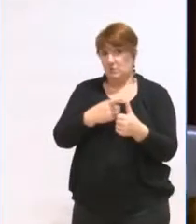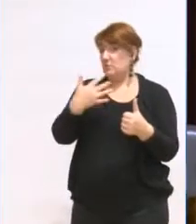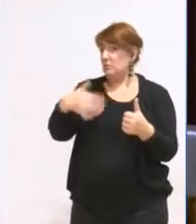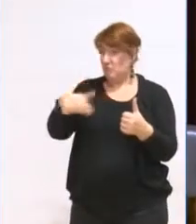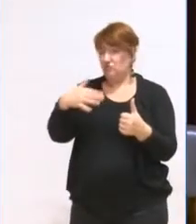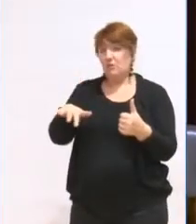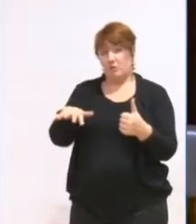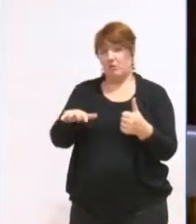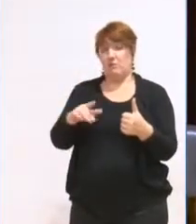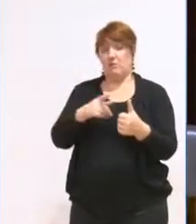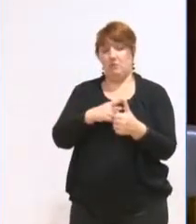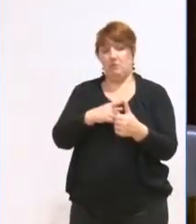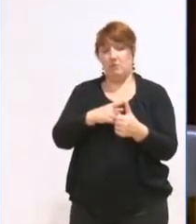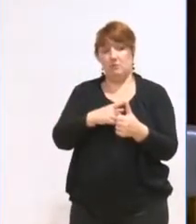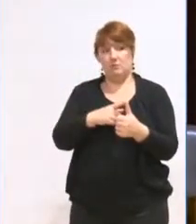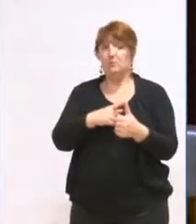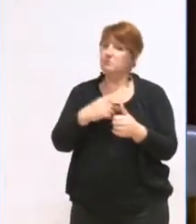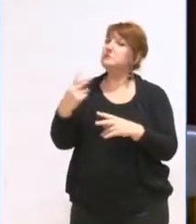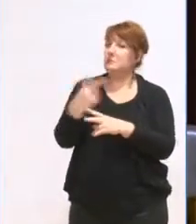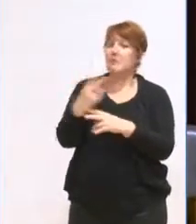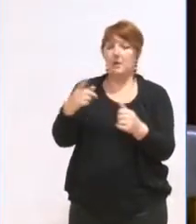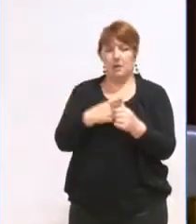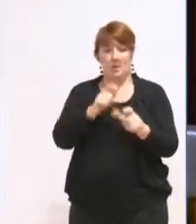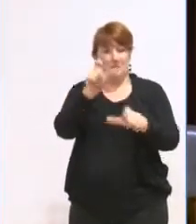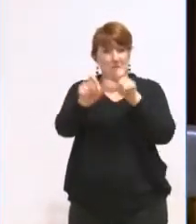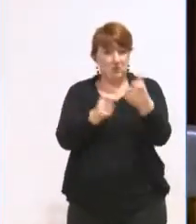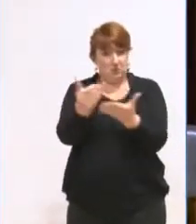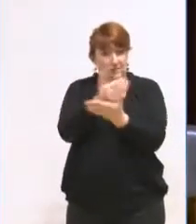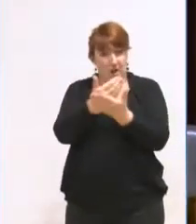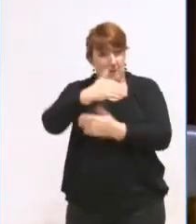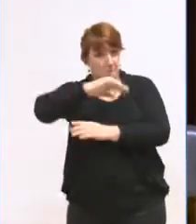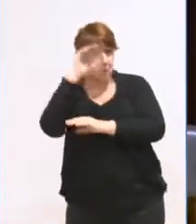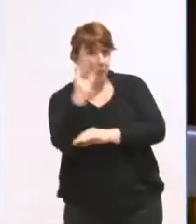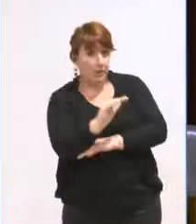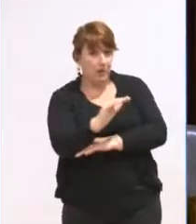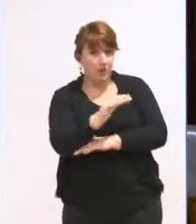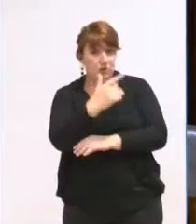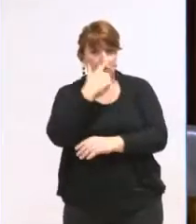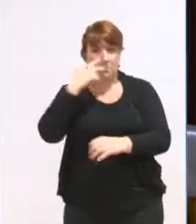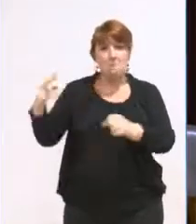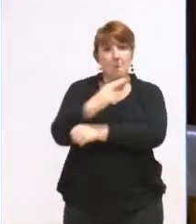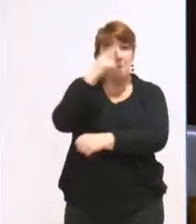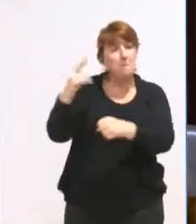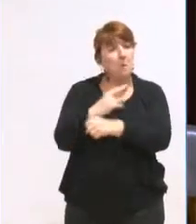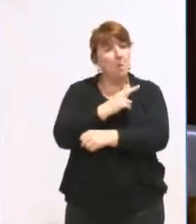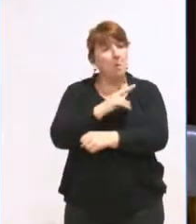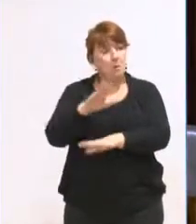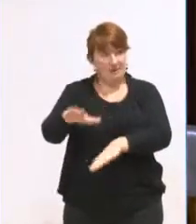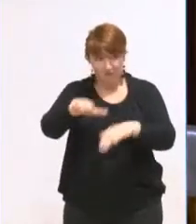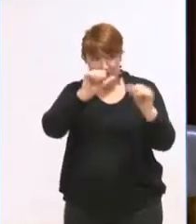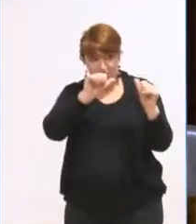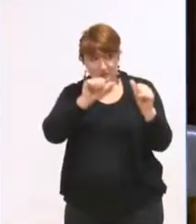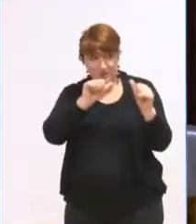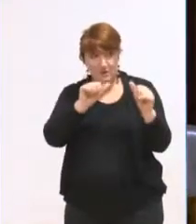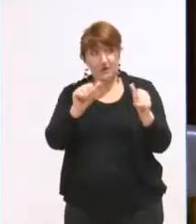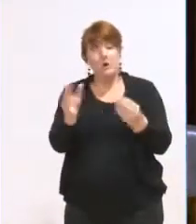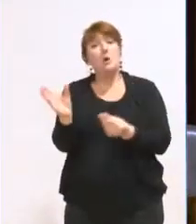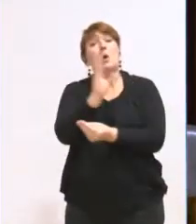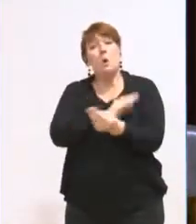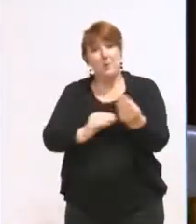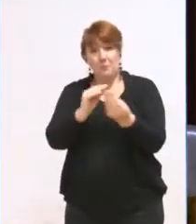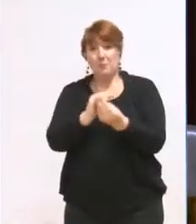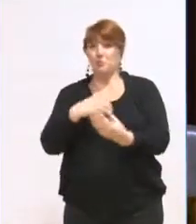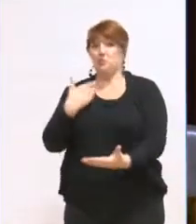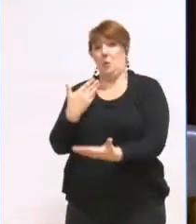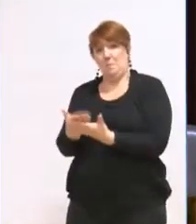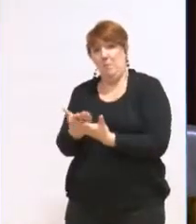de protéger nos personnels, d'éviter les outrages, mais aussi éventuellement de leur permettre de faire la preuve